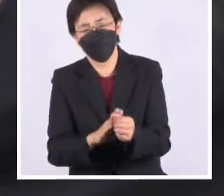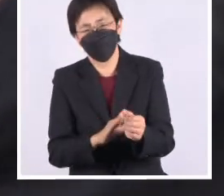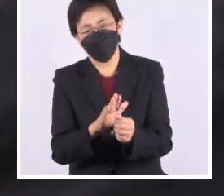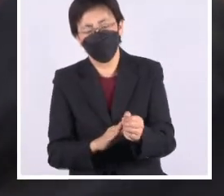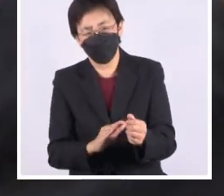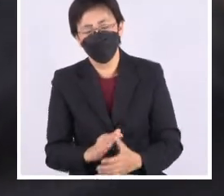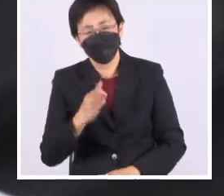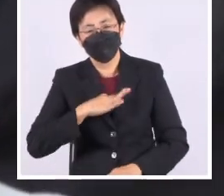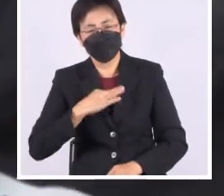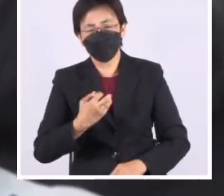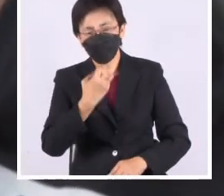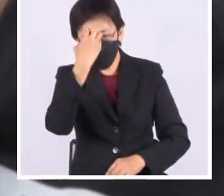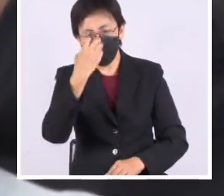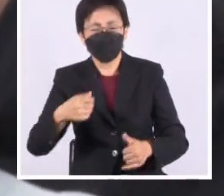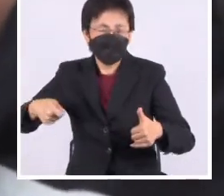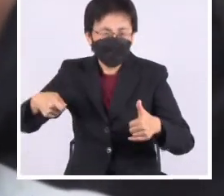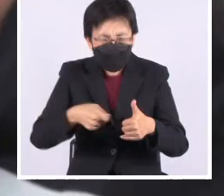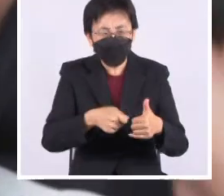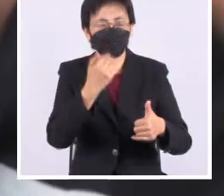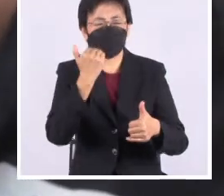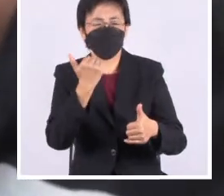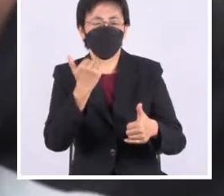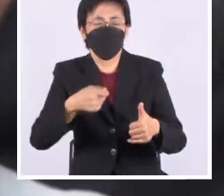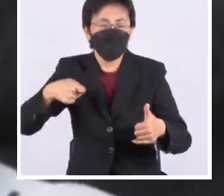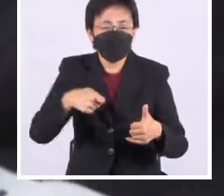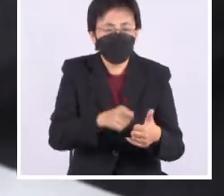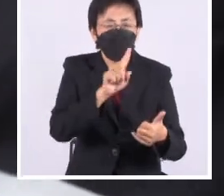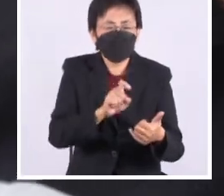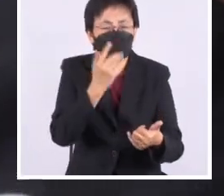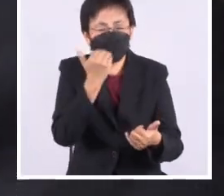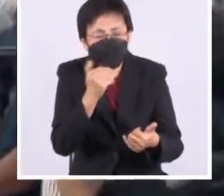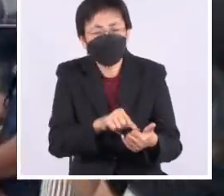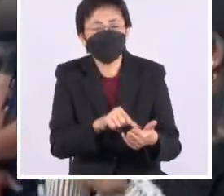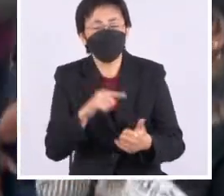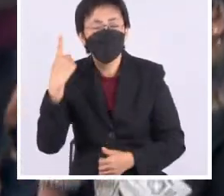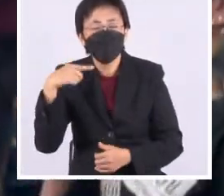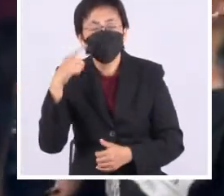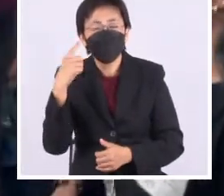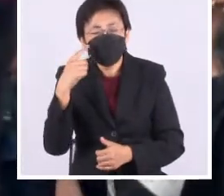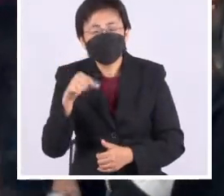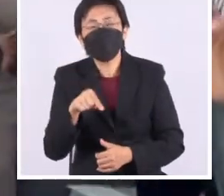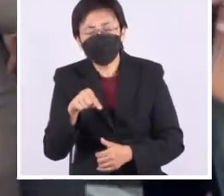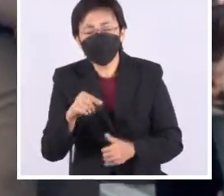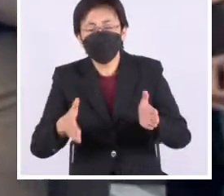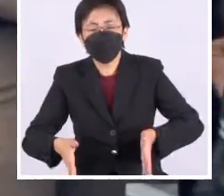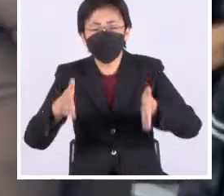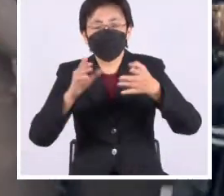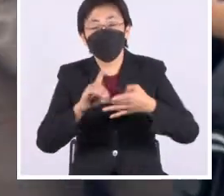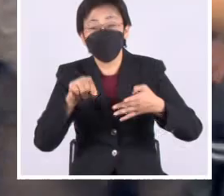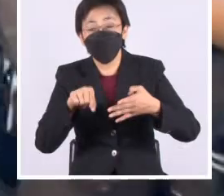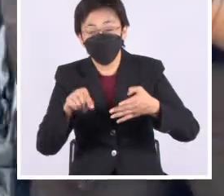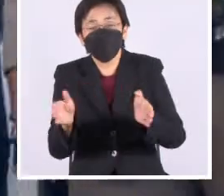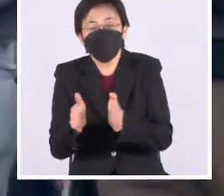รู้สึกโกรธว่าทำไมถึงได้ทำอะไรแบบนี้โหดเหี้ยมของคนร้ายและนี่เธอพักอาศัยอยู่ในคอนโดเดียวกันมันก็มีอารมณ์ร่วมเป็นธรรมดา